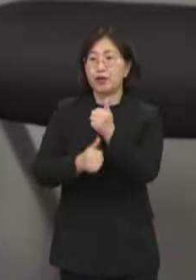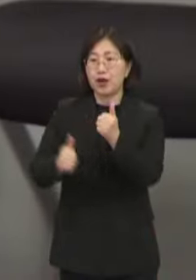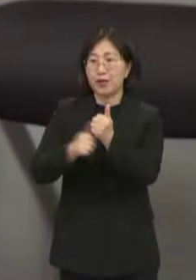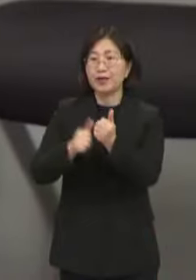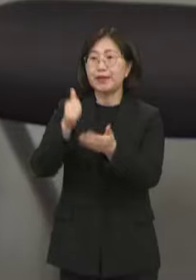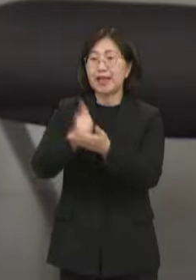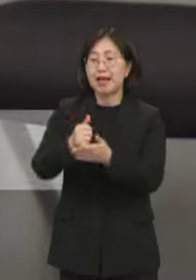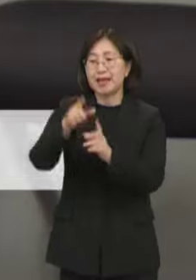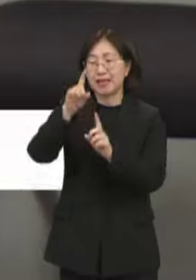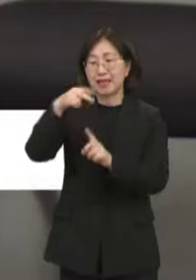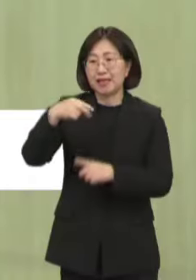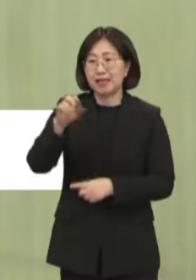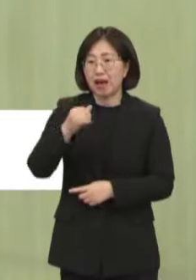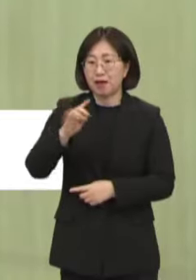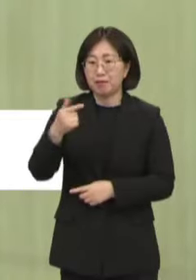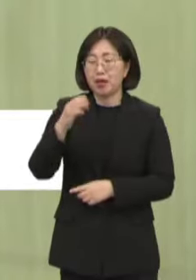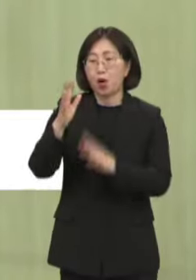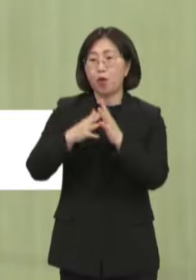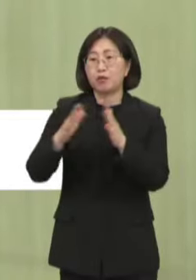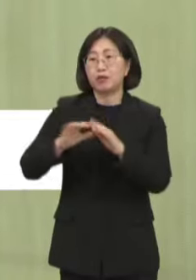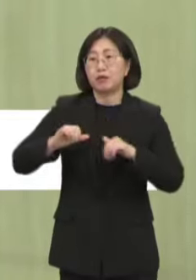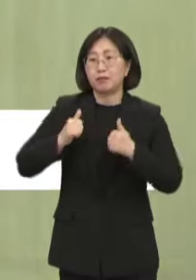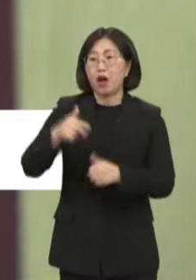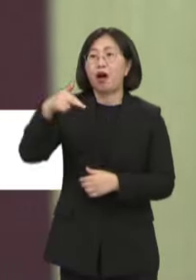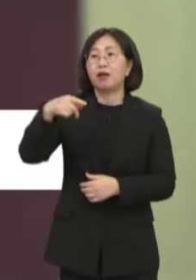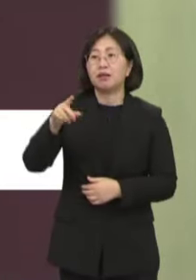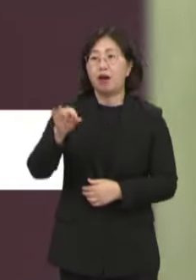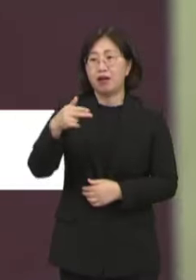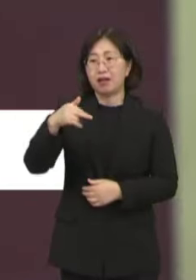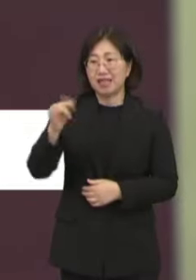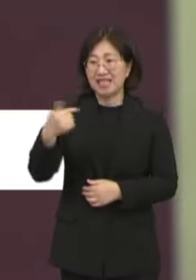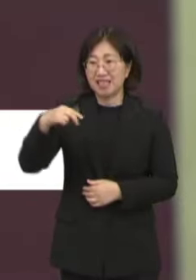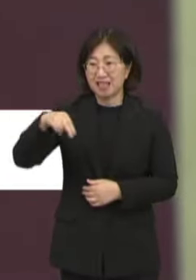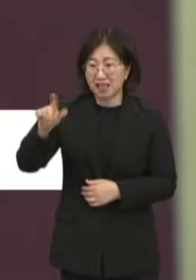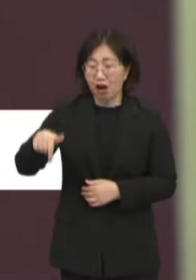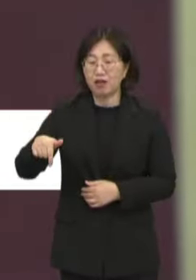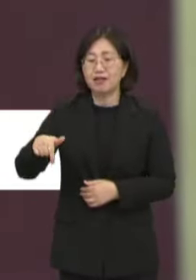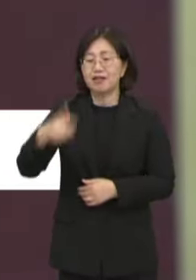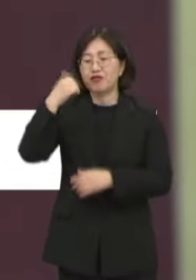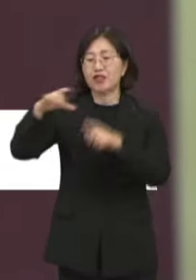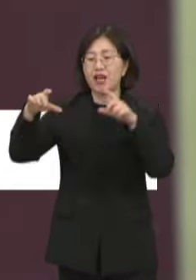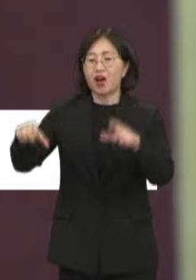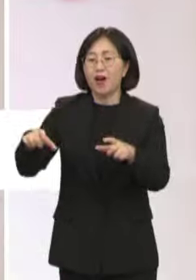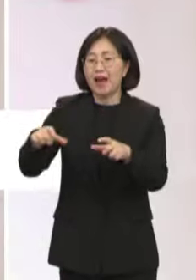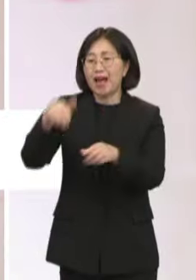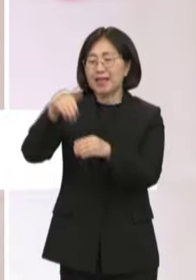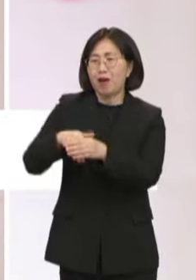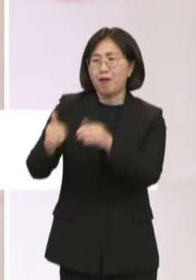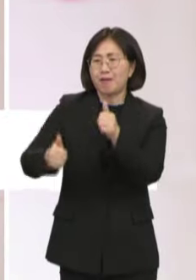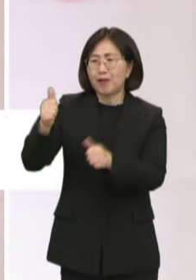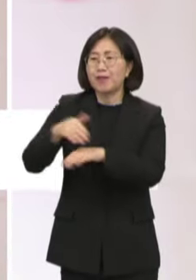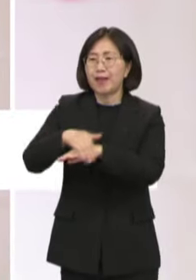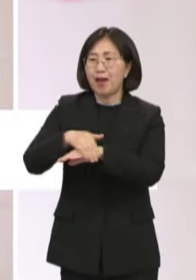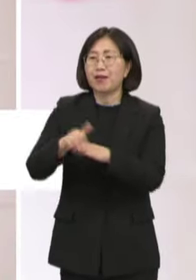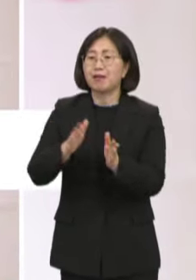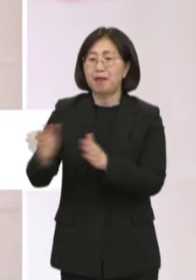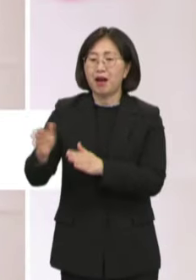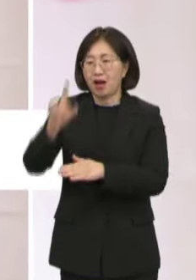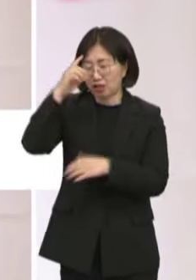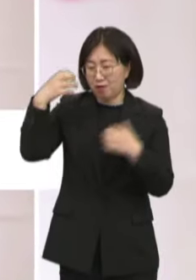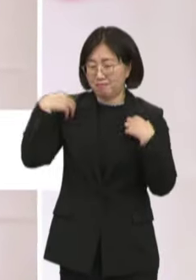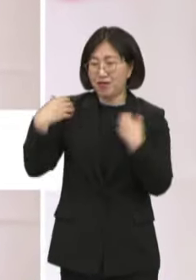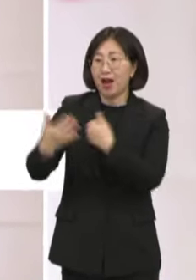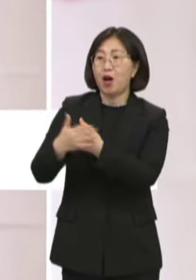유성을 이상민 후보와 공주부여청양 정진석 후보는 금강벨트 선거 전략을 마련할 계획으로 정부와 협업을